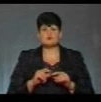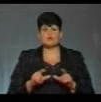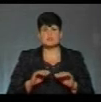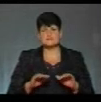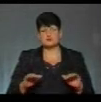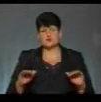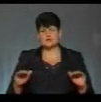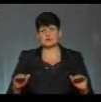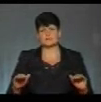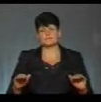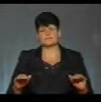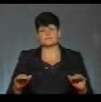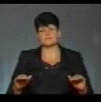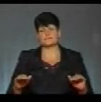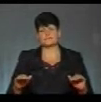садочках, так?